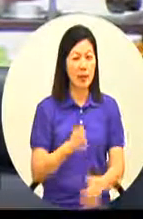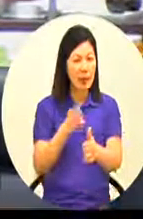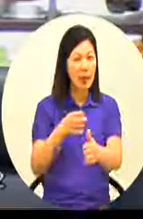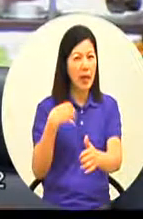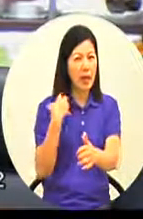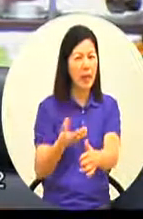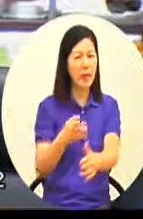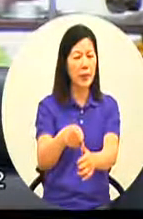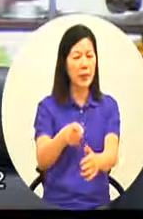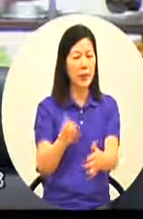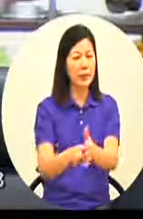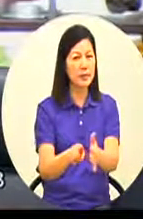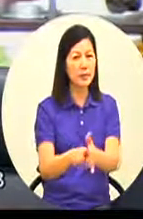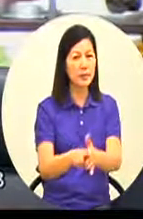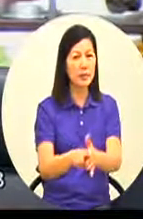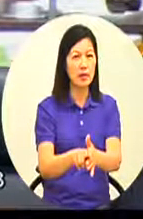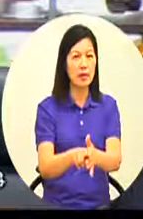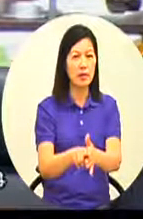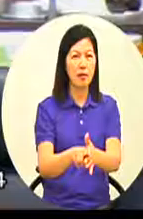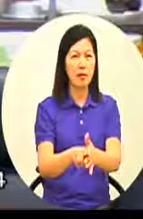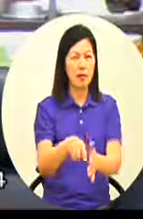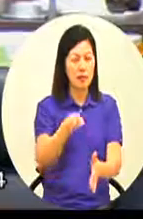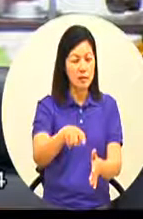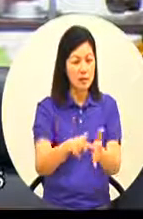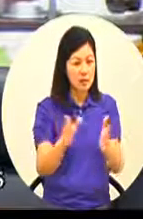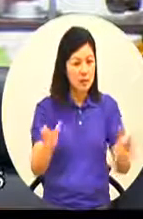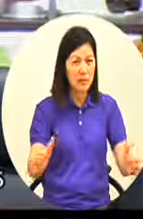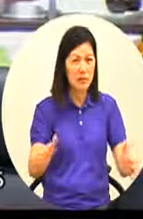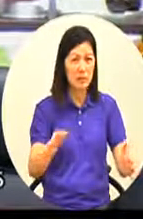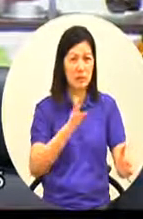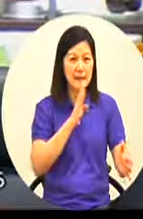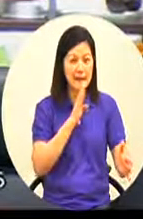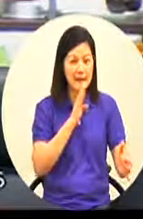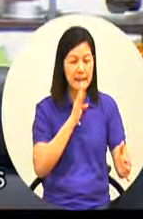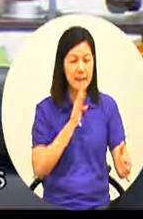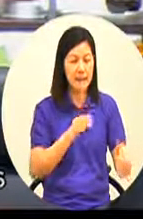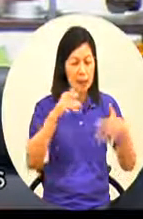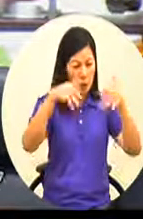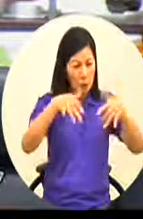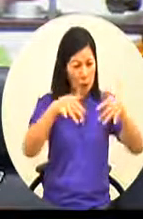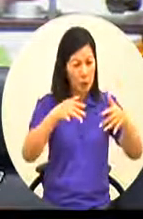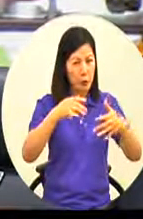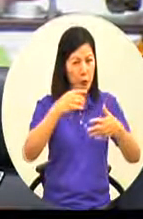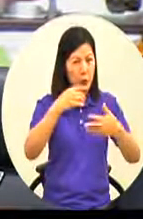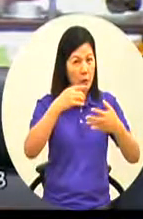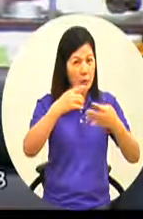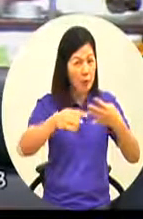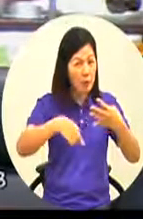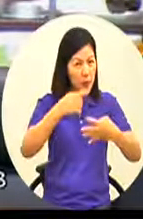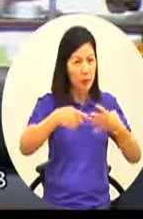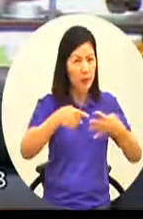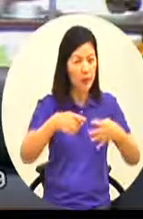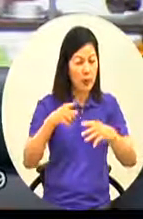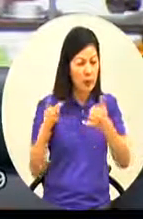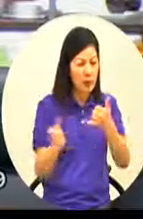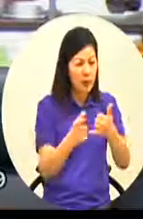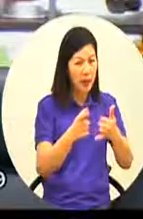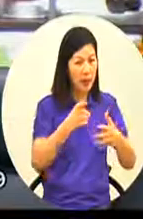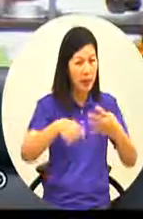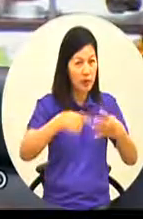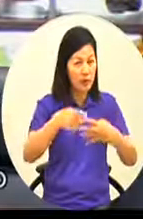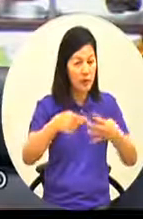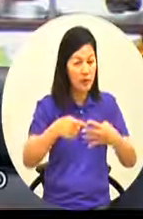的时候，敢唔知影讲这段时间是一个雨季，是一个台风季节，是非